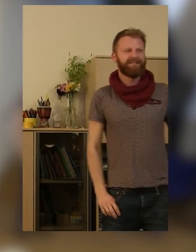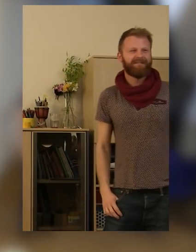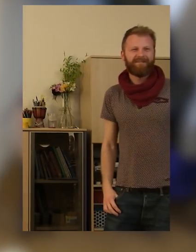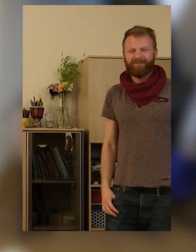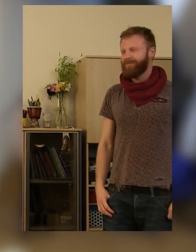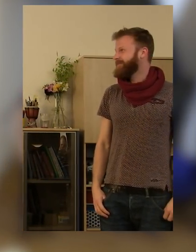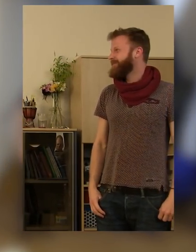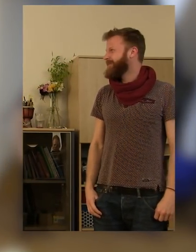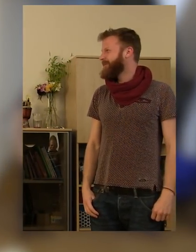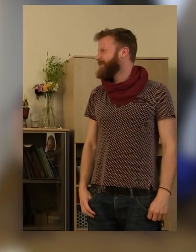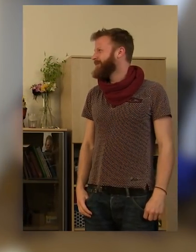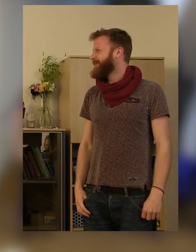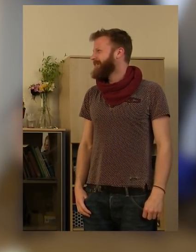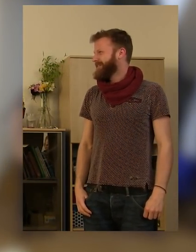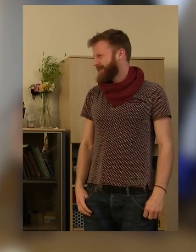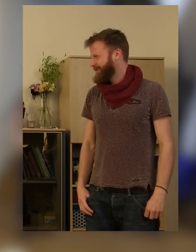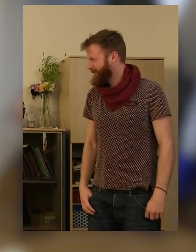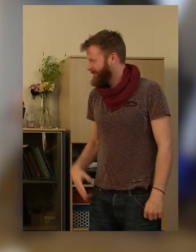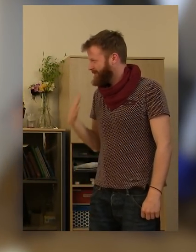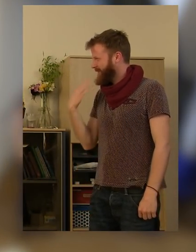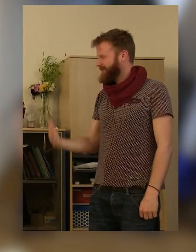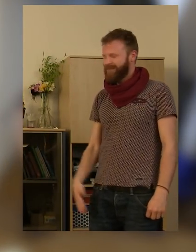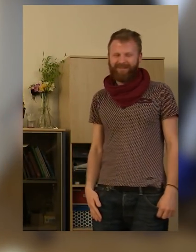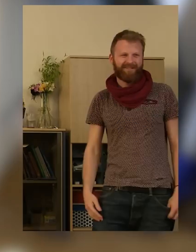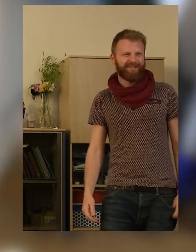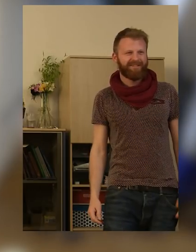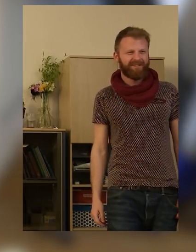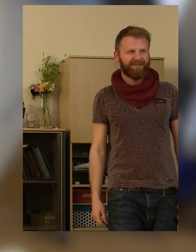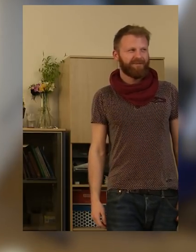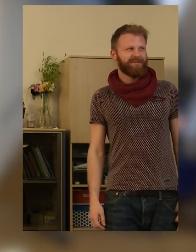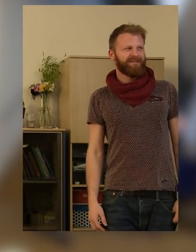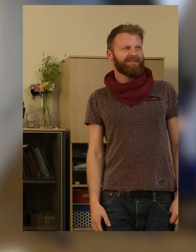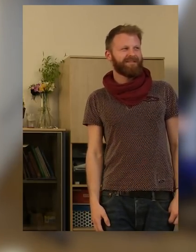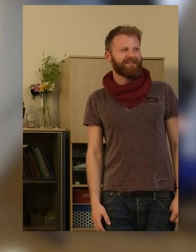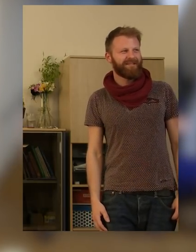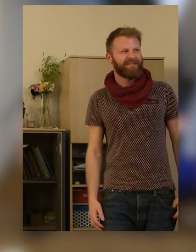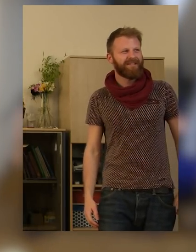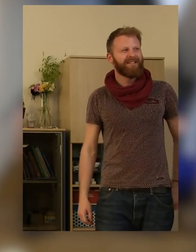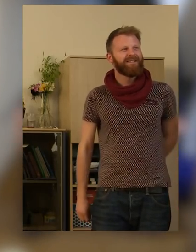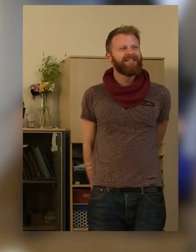Tak jo. Děkuju taky moc, mějte se krásně.